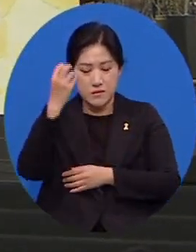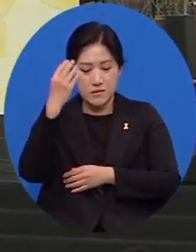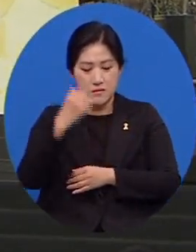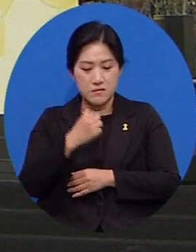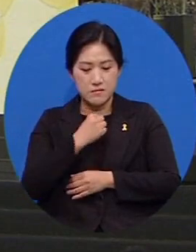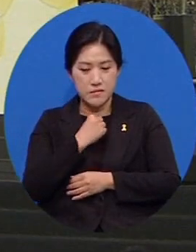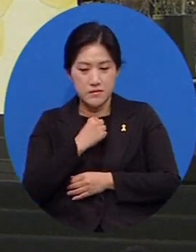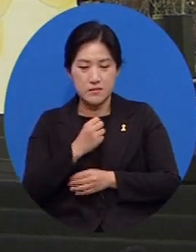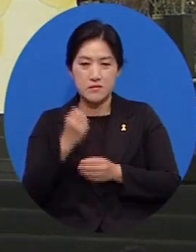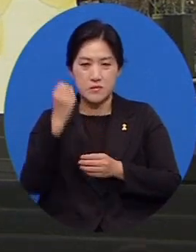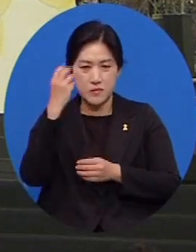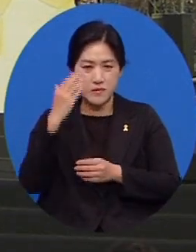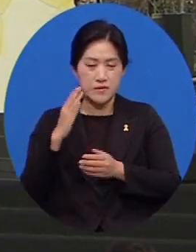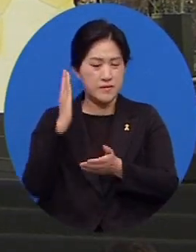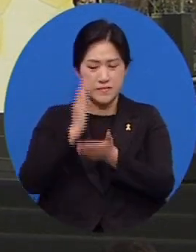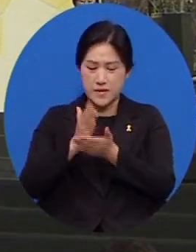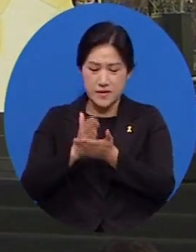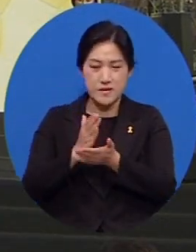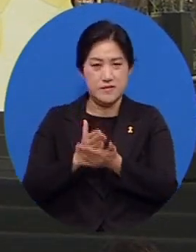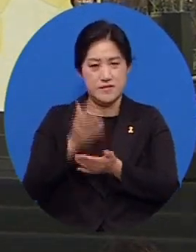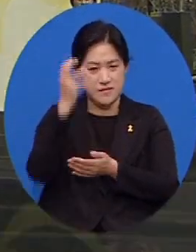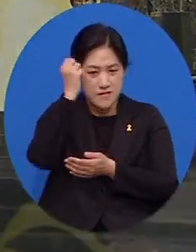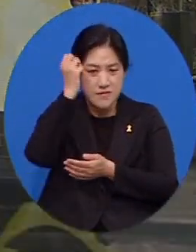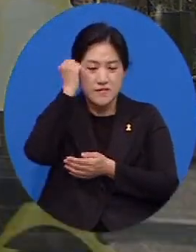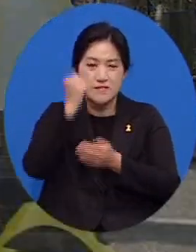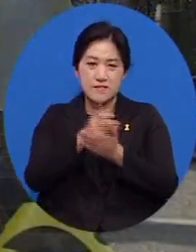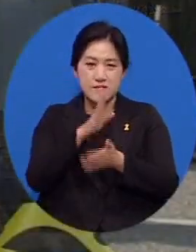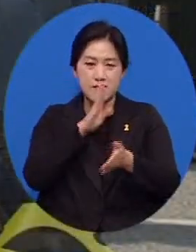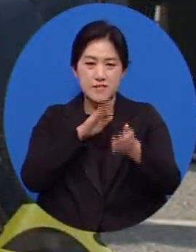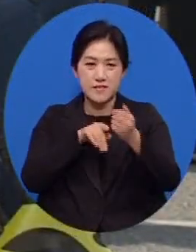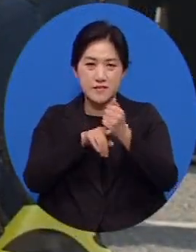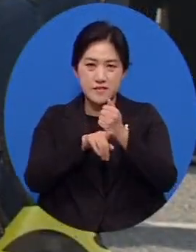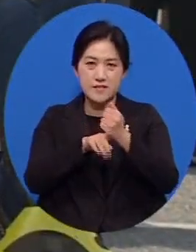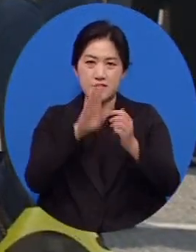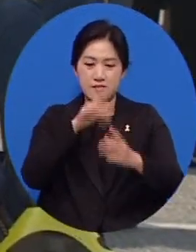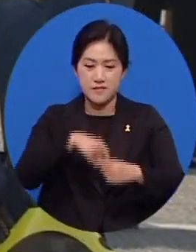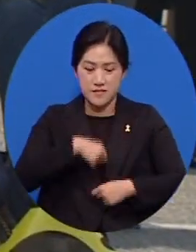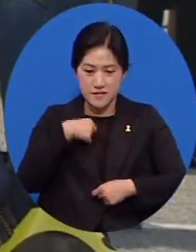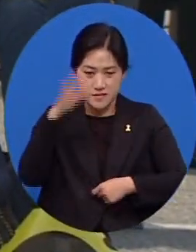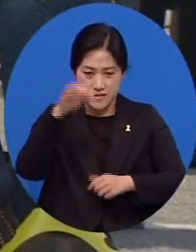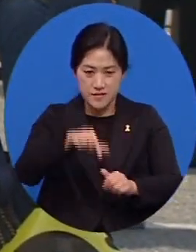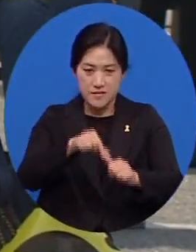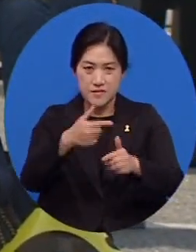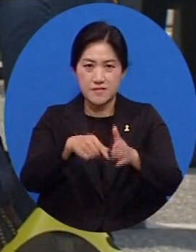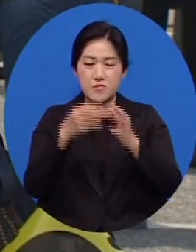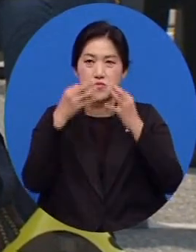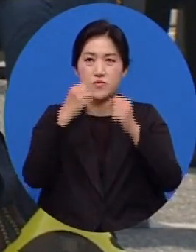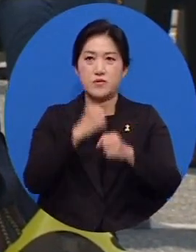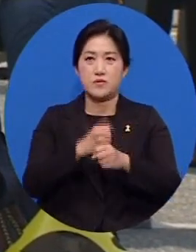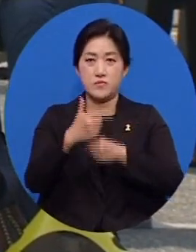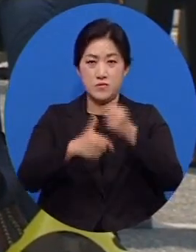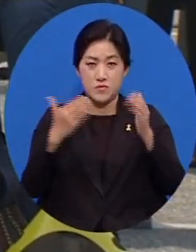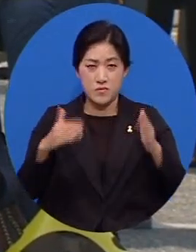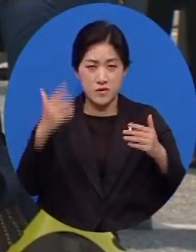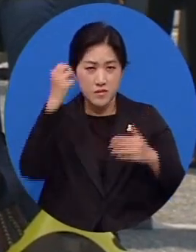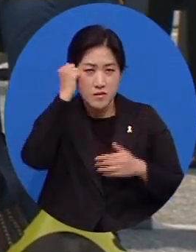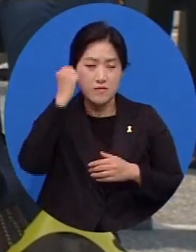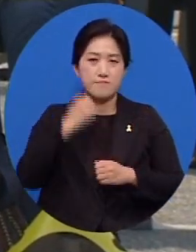진실을 건지기 위한 싸움을 벌여왔습니다. 6년 내내 기억과 행동으로 함께했던